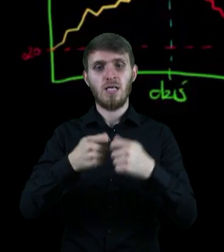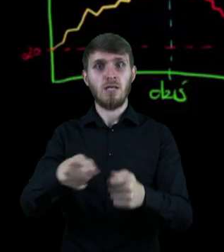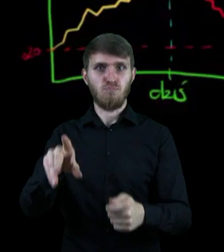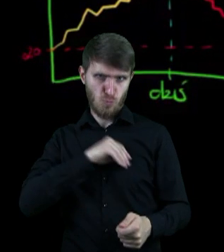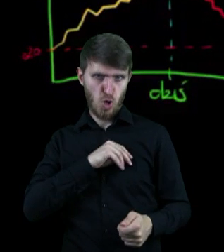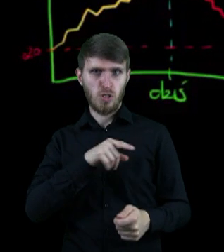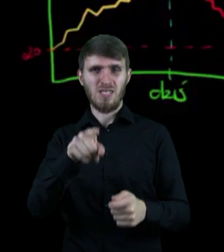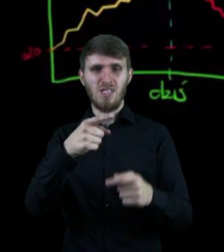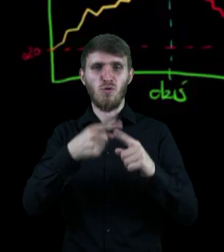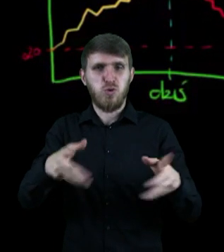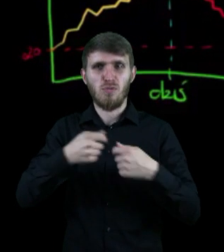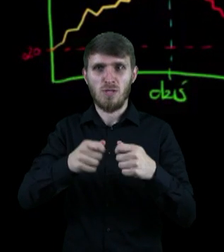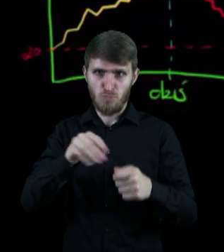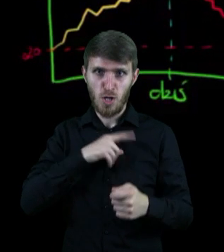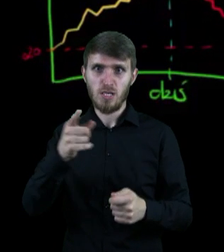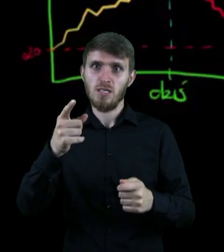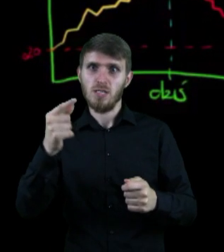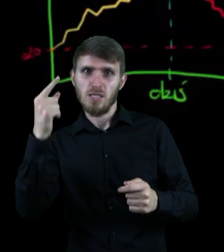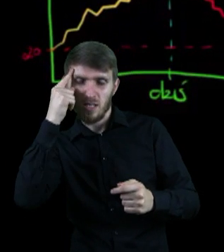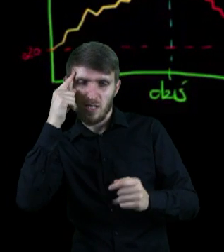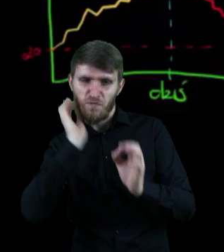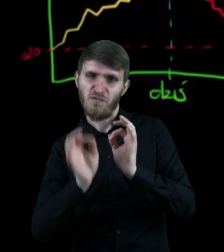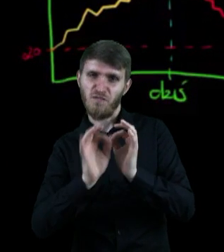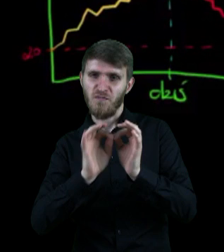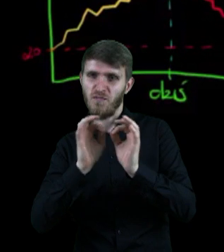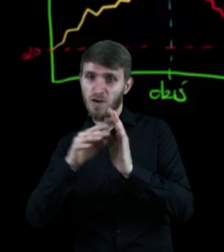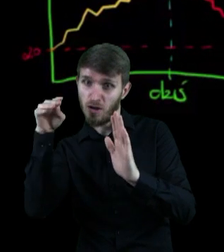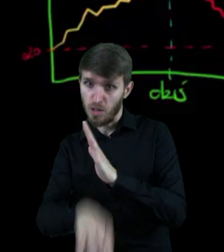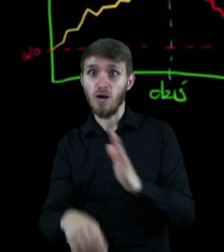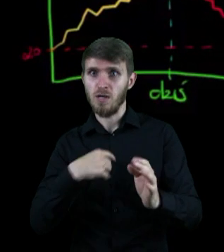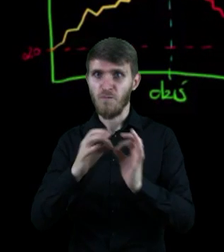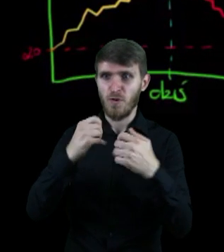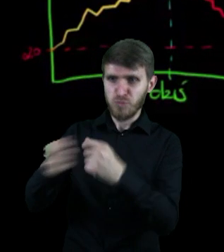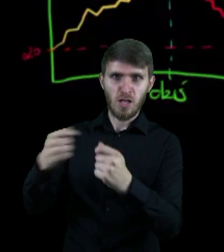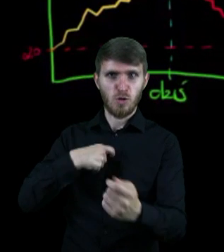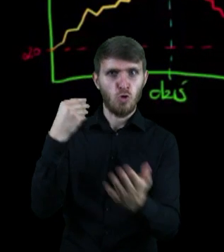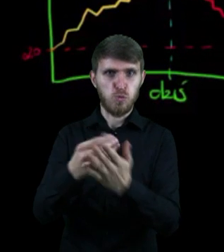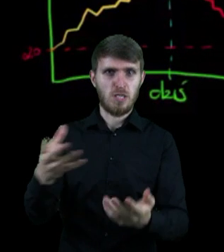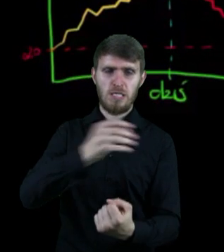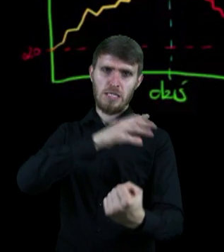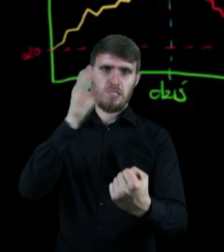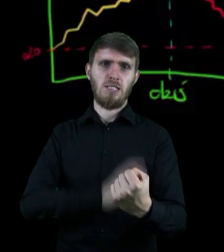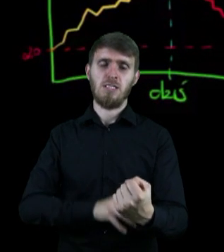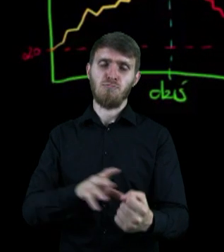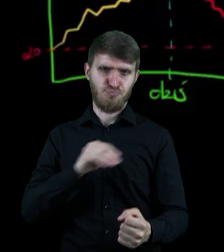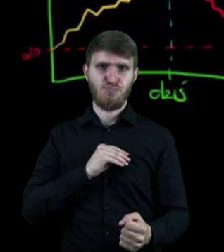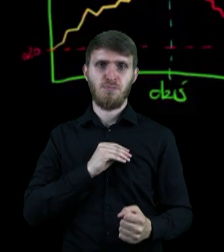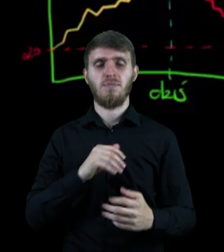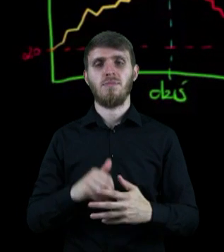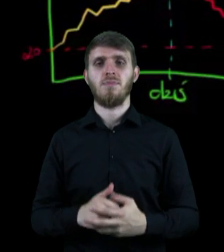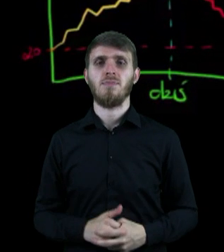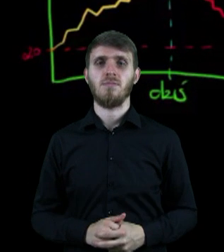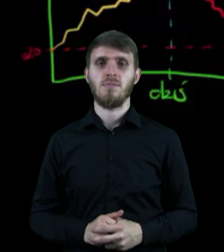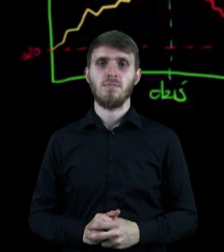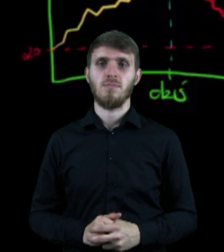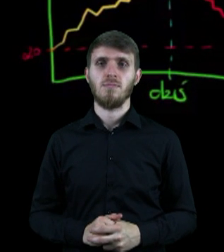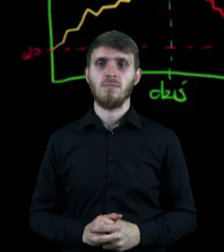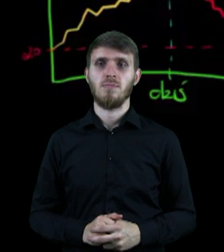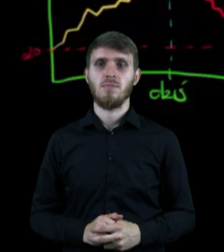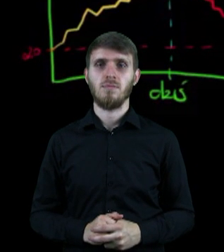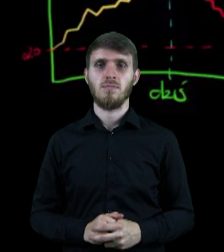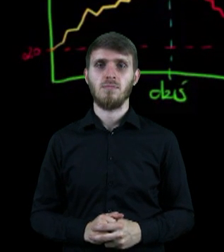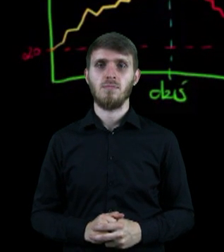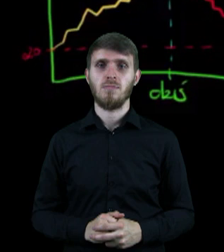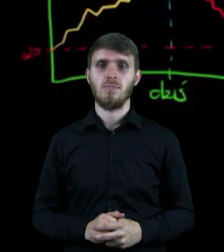niemniej sprzedaż krótka jest sposobem na zarabianie przy spadających cenach, jeżeli trafnie przewidzicie ten